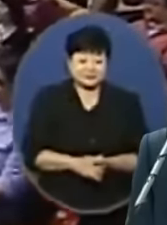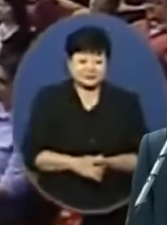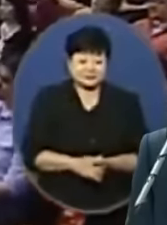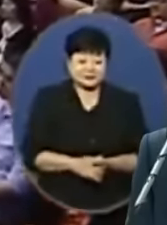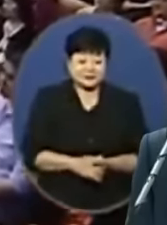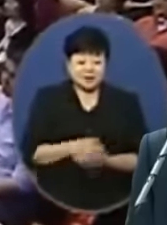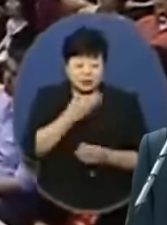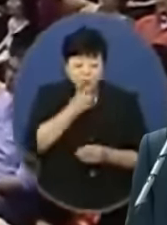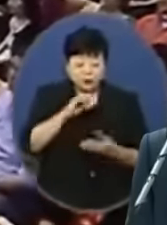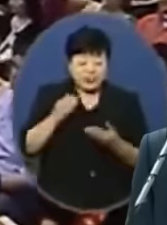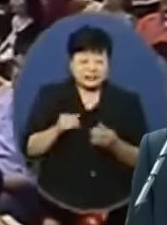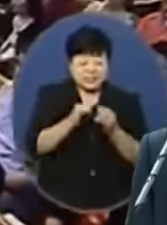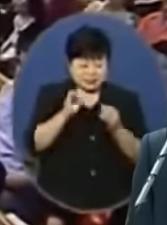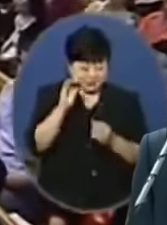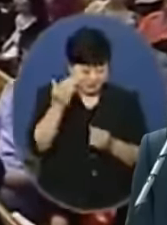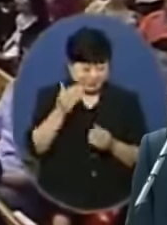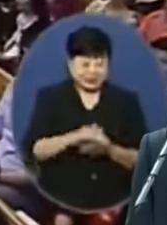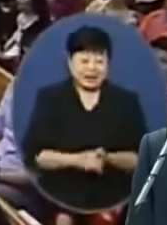복된 사람이에요.